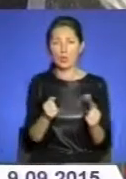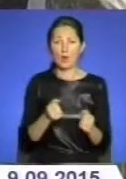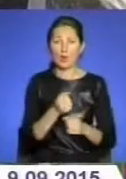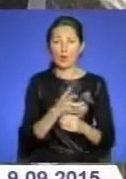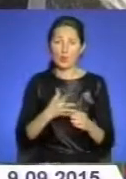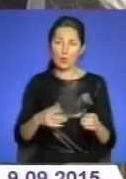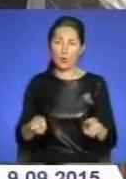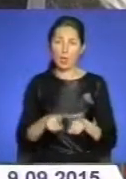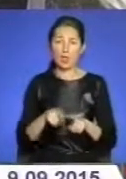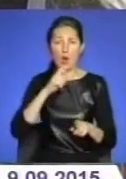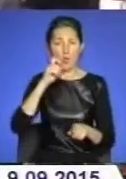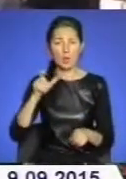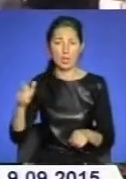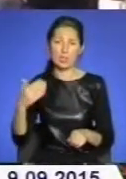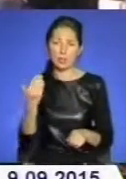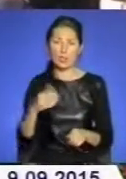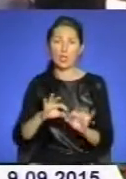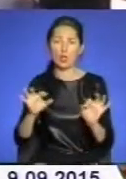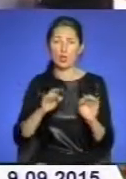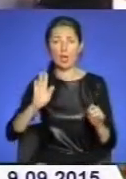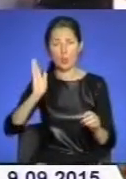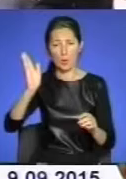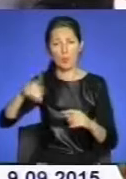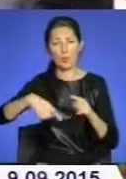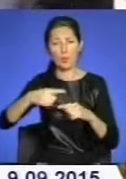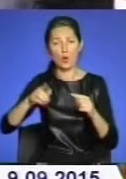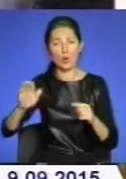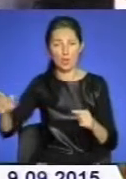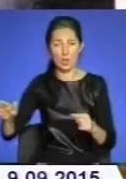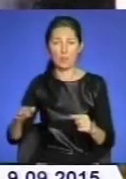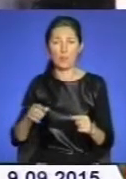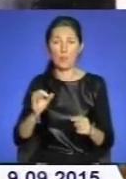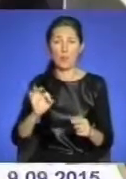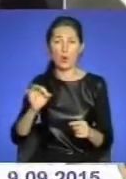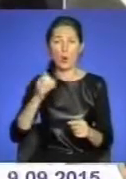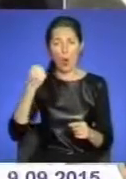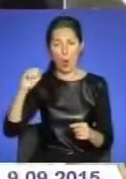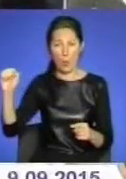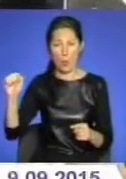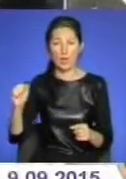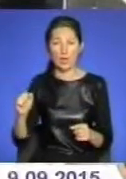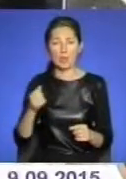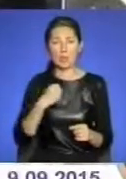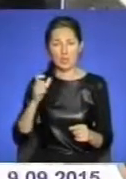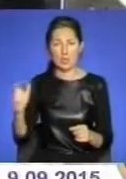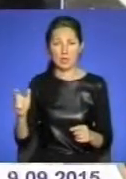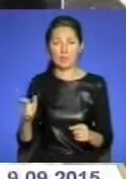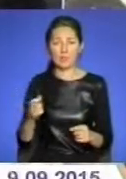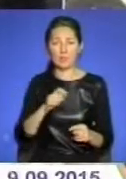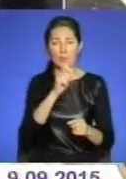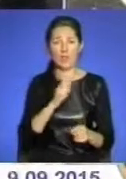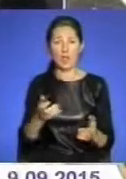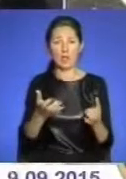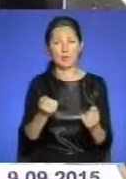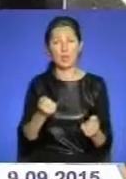подвиг українських бійців. Війна забрала життя 10 військових 44-ї окремої артилерійської бригади. Їх